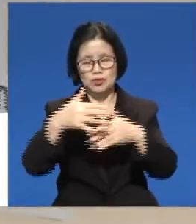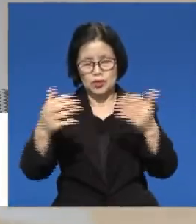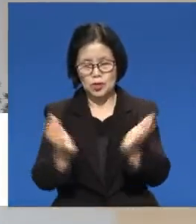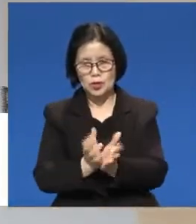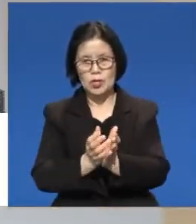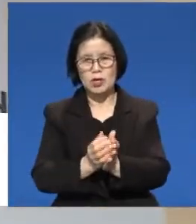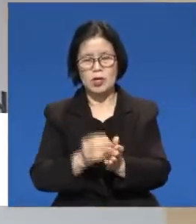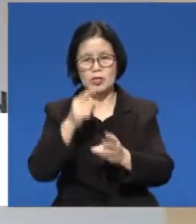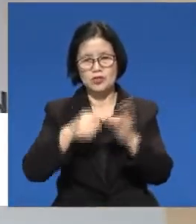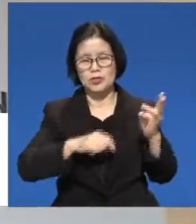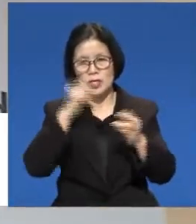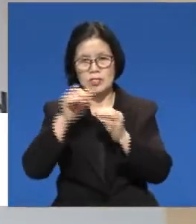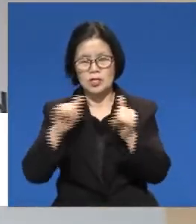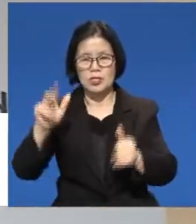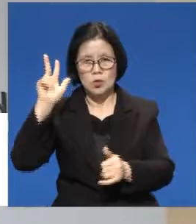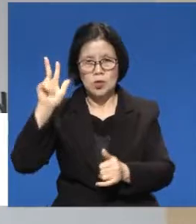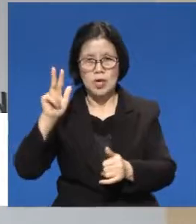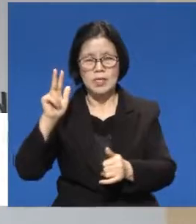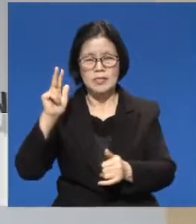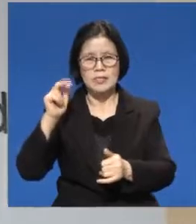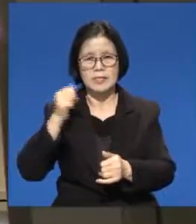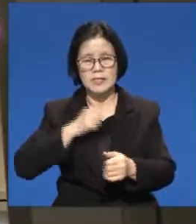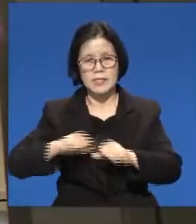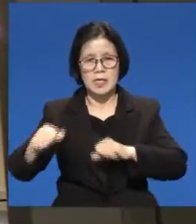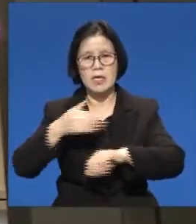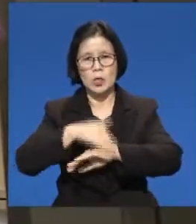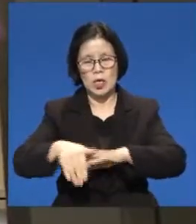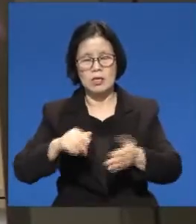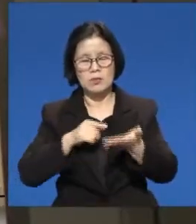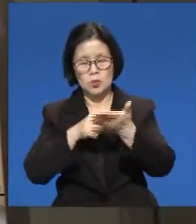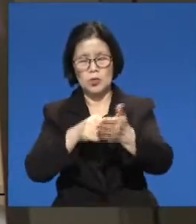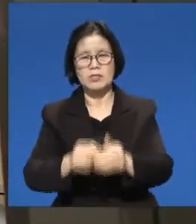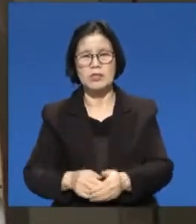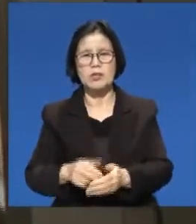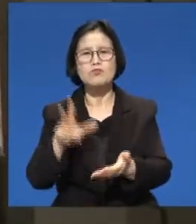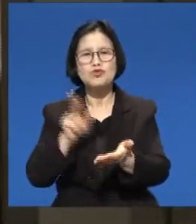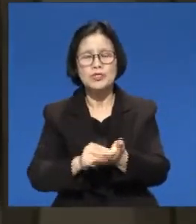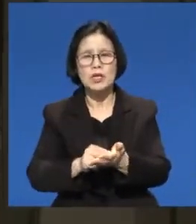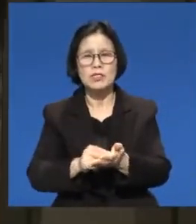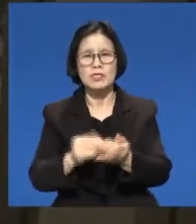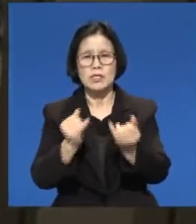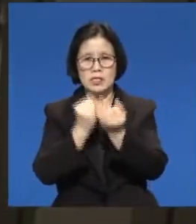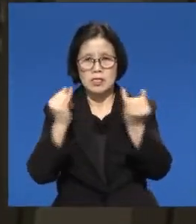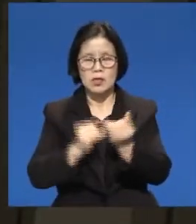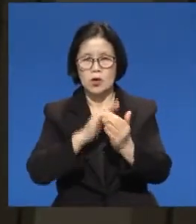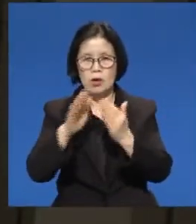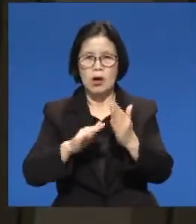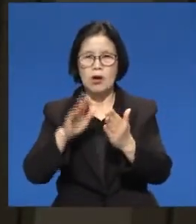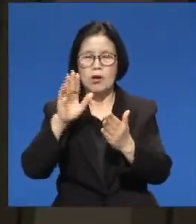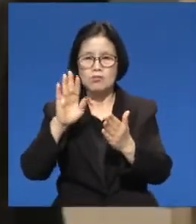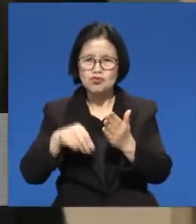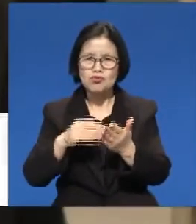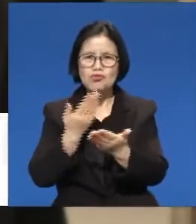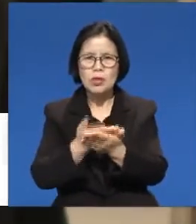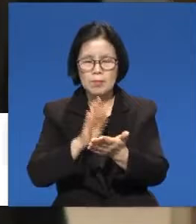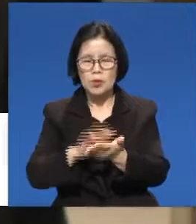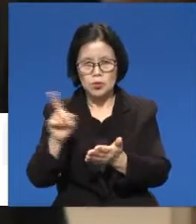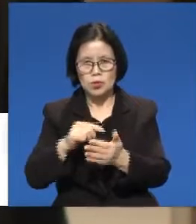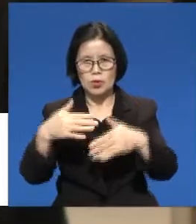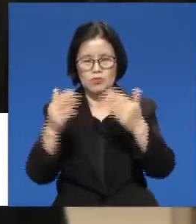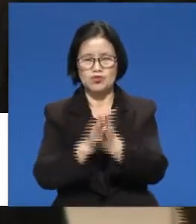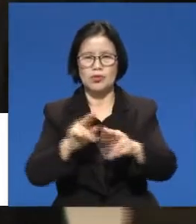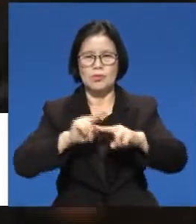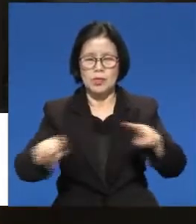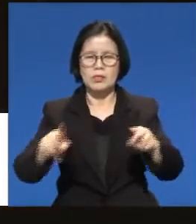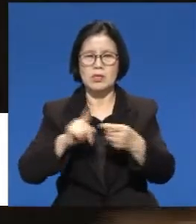윤 당선인 공약 이행 계획을 보고 했습니다 쟁점은 여가부 를 어떻게 개편 하느냐 인데 붙여 폐지에 대한